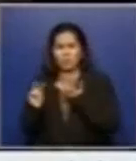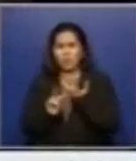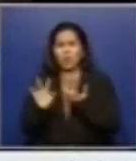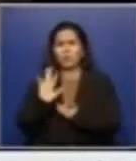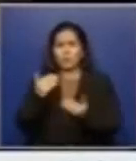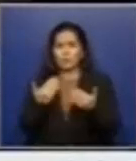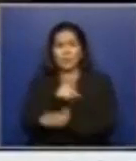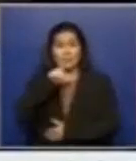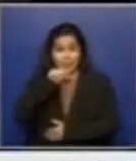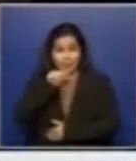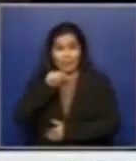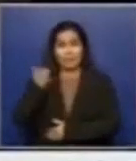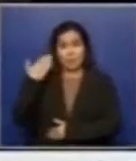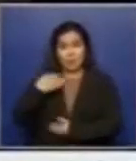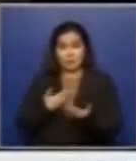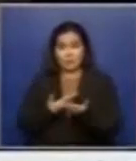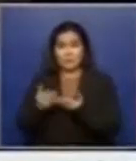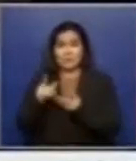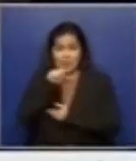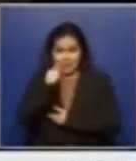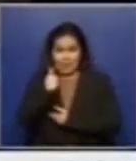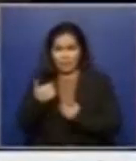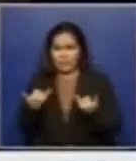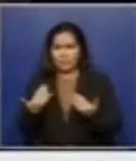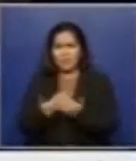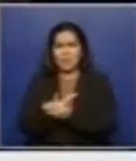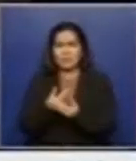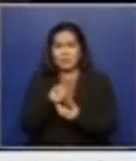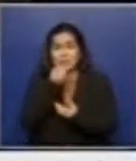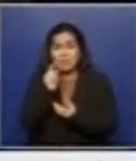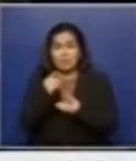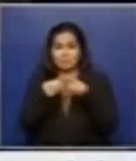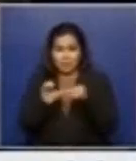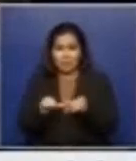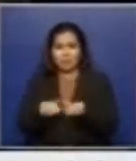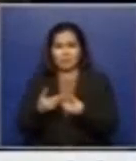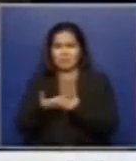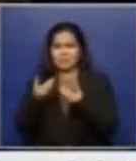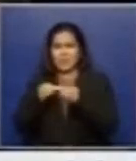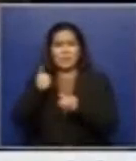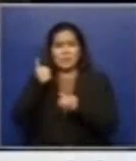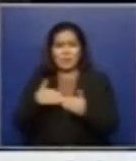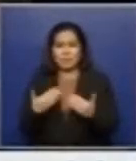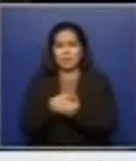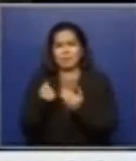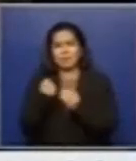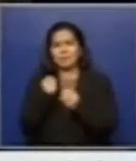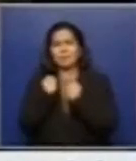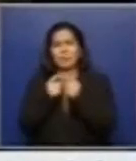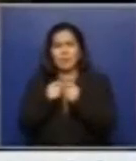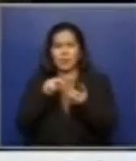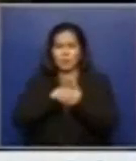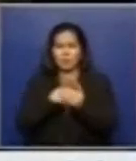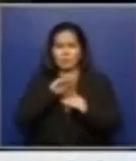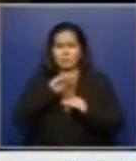ไก่คนที่ซื้อไก่ได้วันนี้ก็ไม่ได้ซื้อไก่ไปซื้อไข่คนซื้อไข่ได้ก็ไม่ได้ซื้อไข่ไปซื้อมาม่าเศรษฐกิ